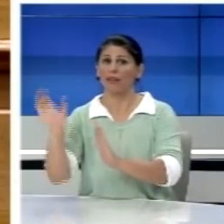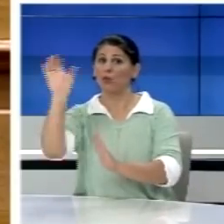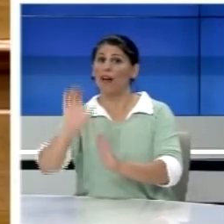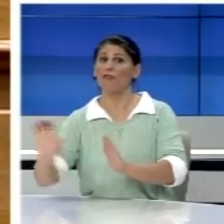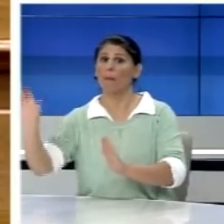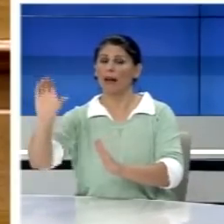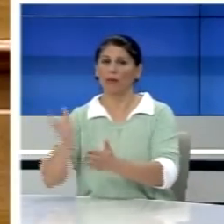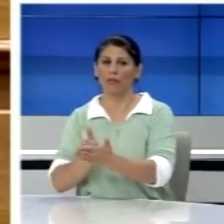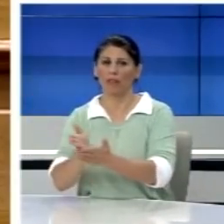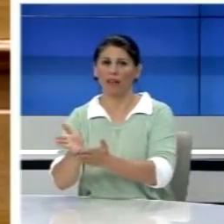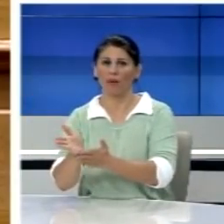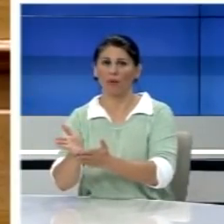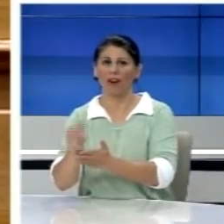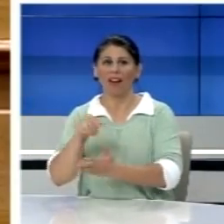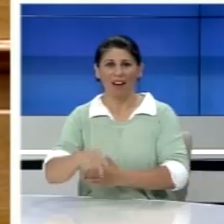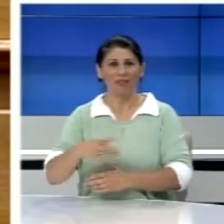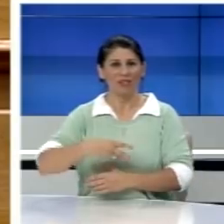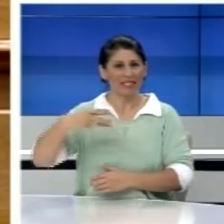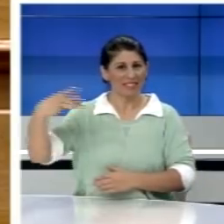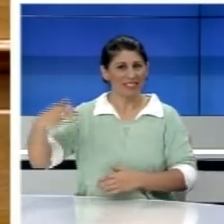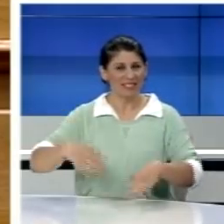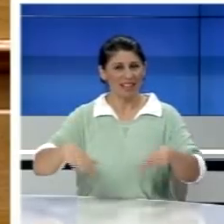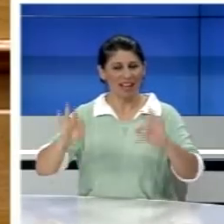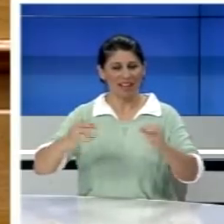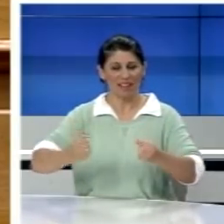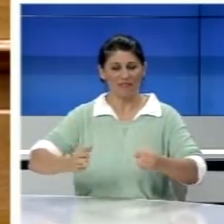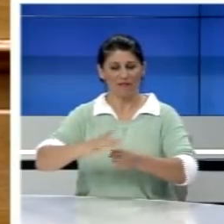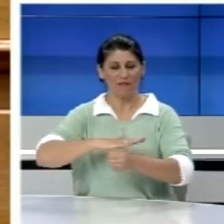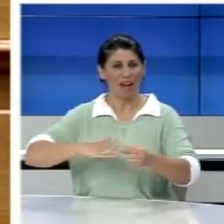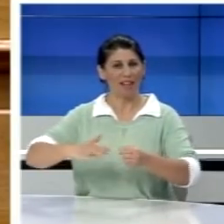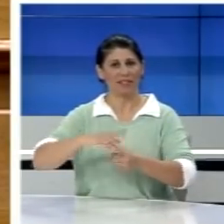Επί κυβέρνηση ΣΥΡΙΖΑ ξεκίνησαν να μπαίνουν τα θεμέλια για